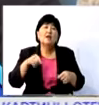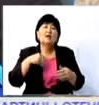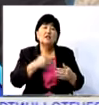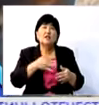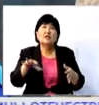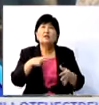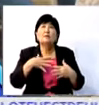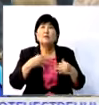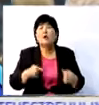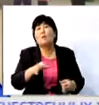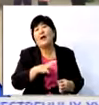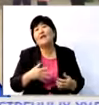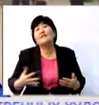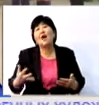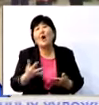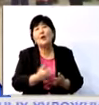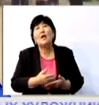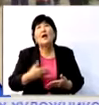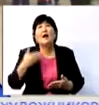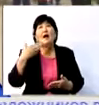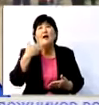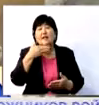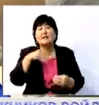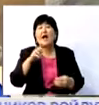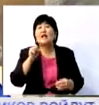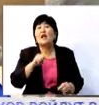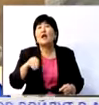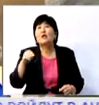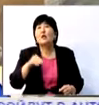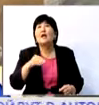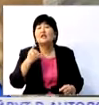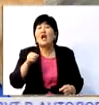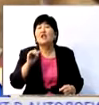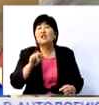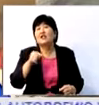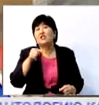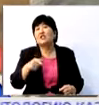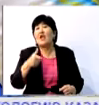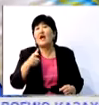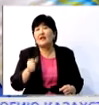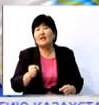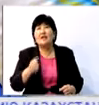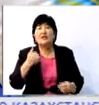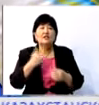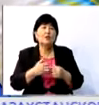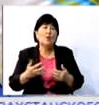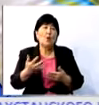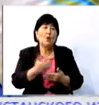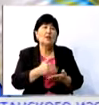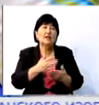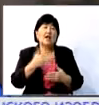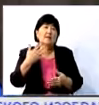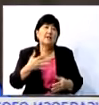нам здоровья и богатого урожая. Рисовый клин хозяйства Аскар Тохмагамбетов Жанне Жер 1000 гектаров. В среднем урожайность